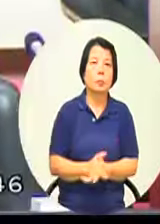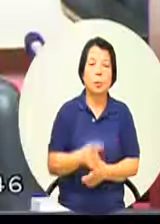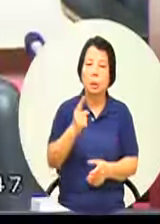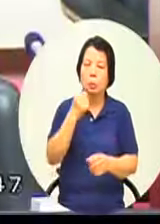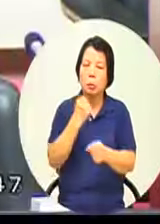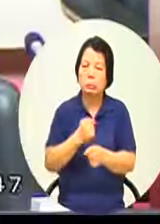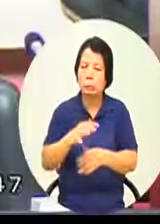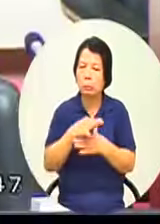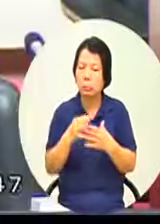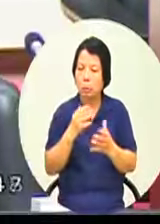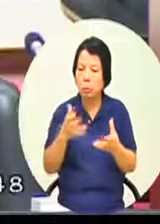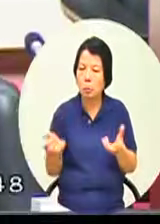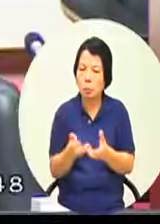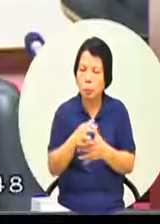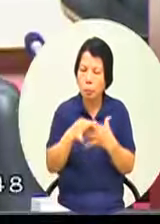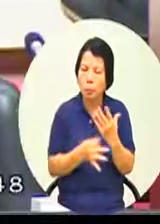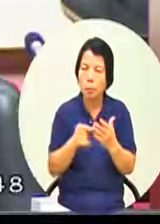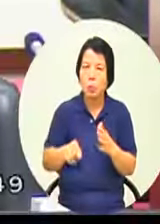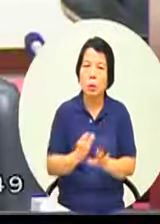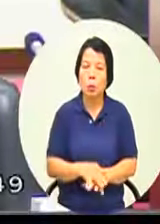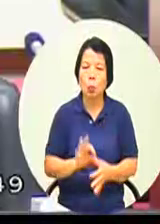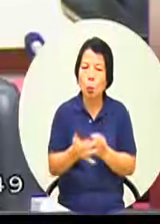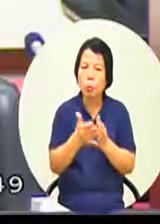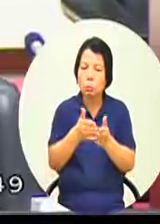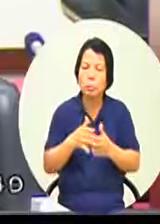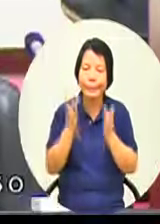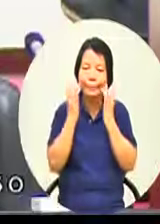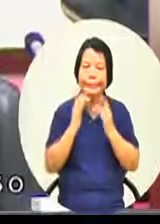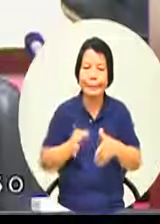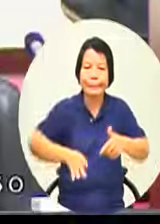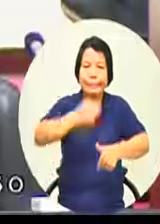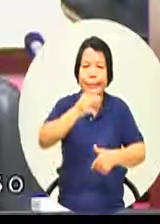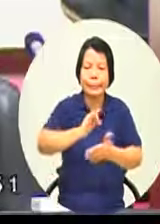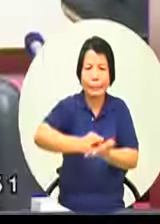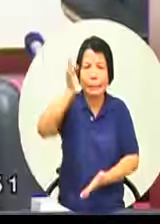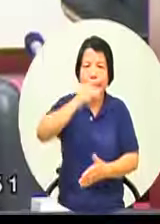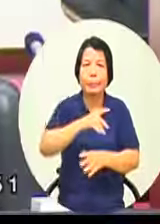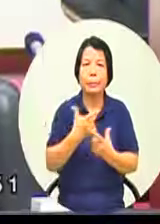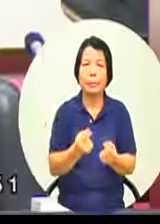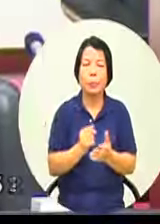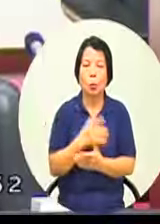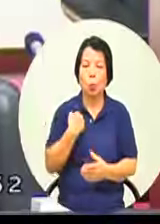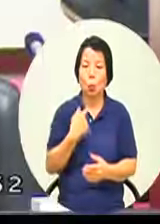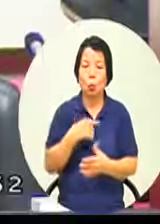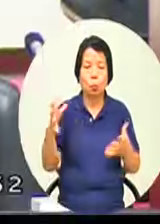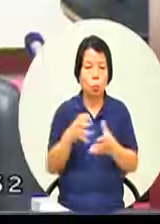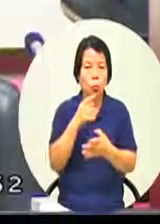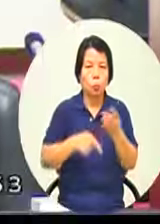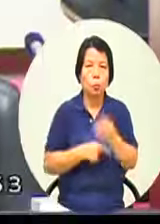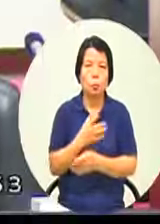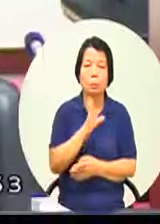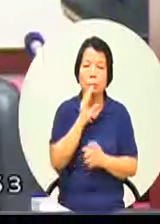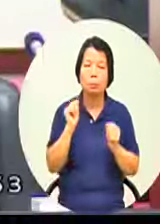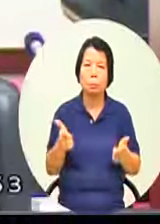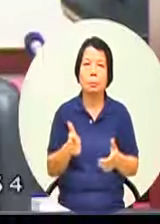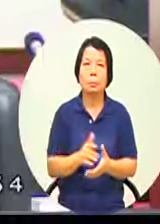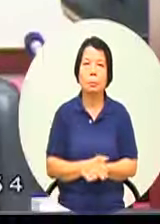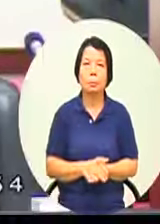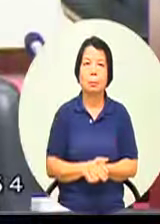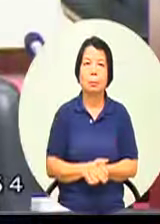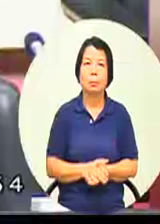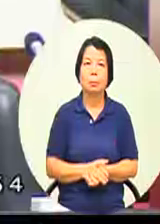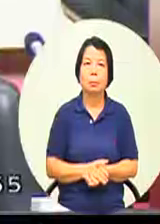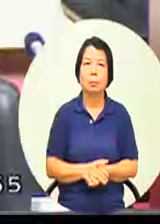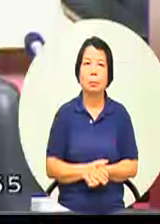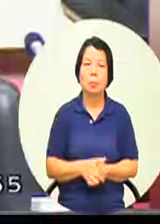措施？到现在为止菜价还那么的高，就比如我们很多同事讲的，是不是我们